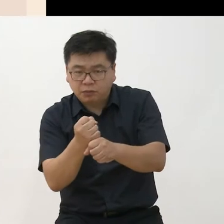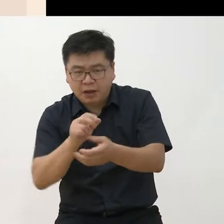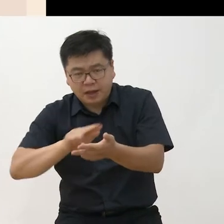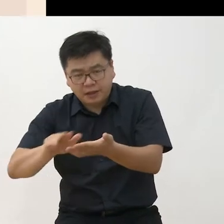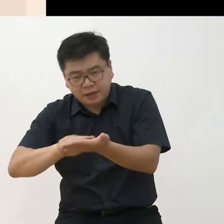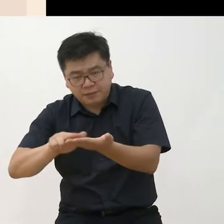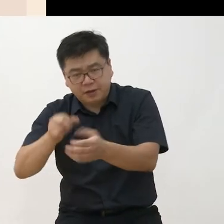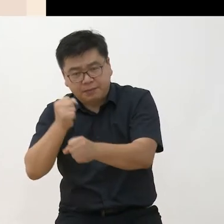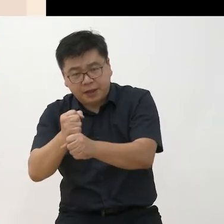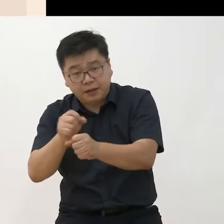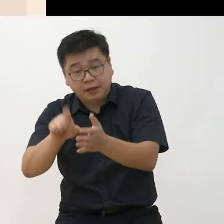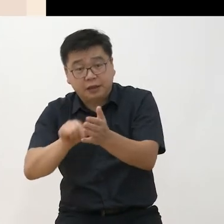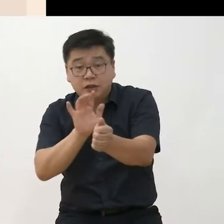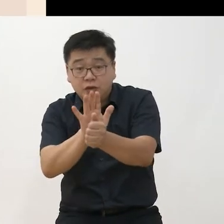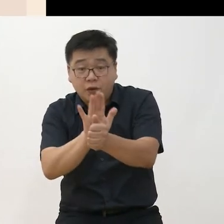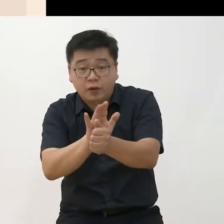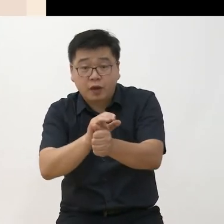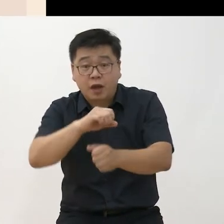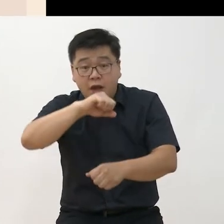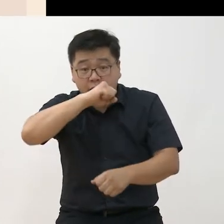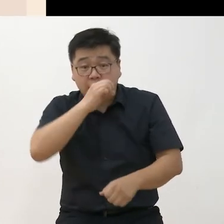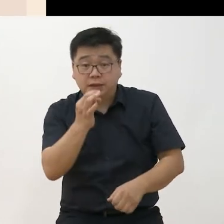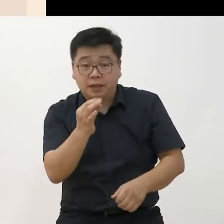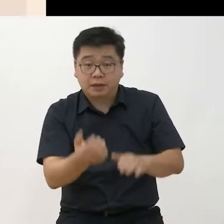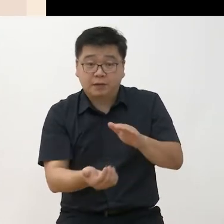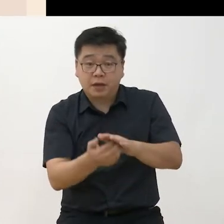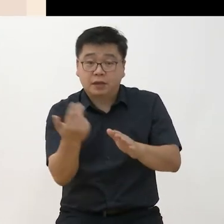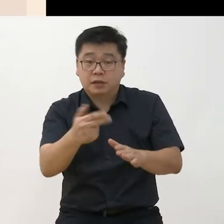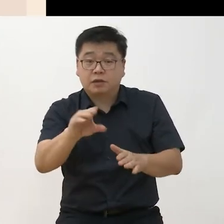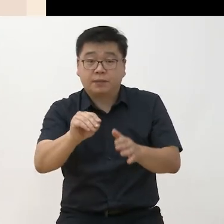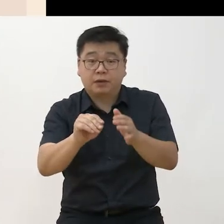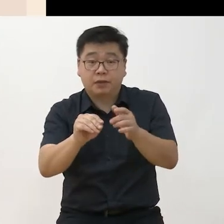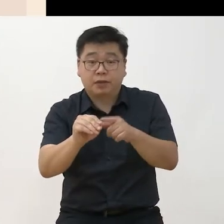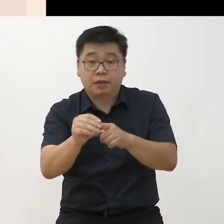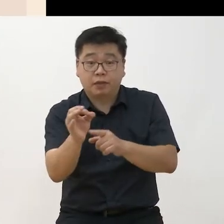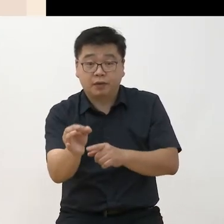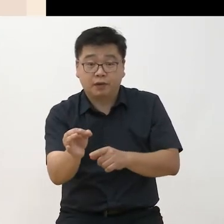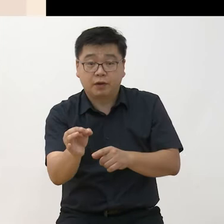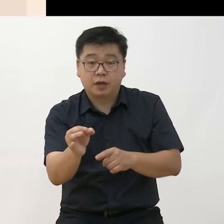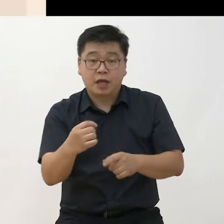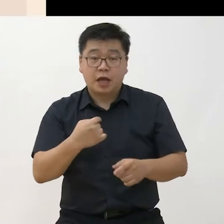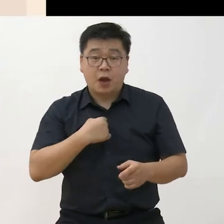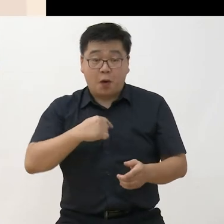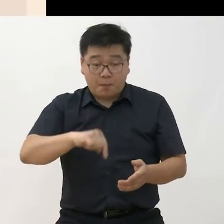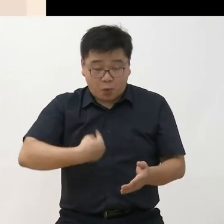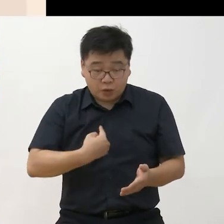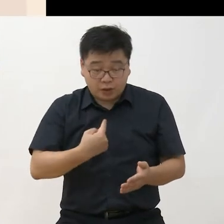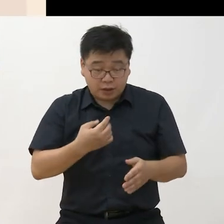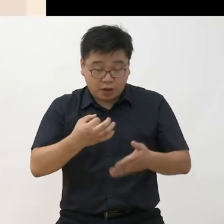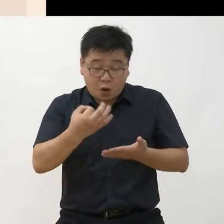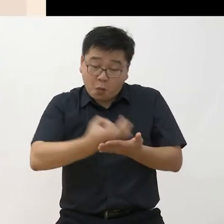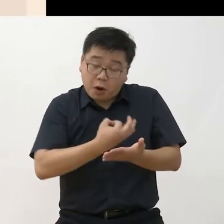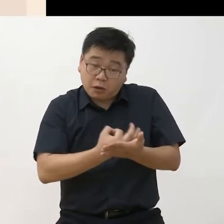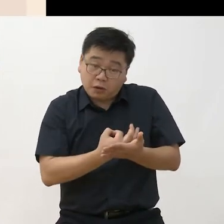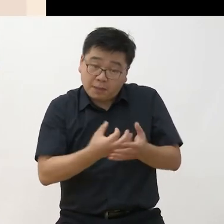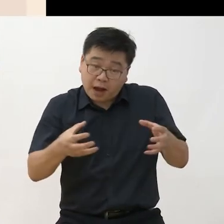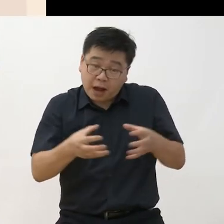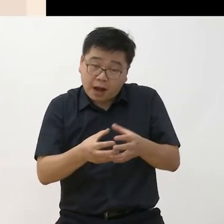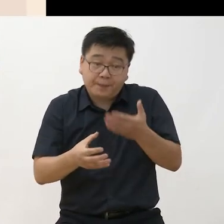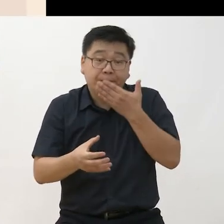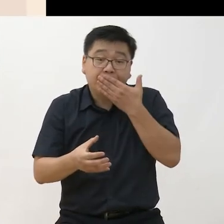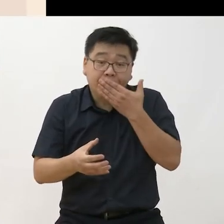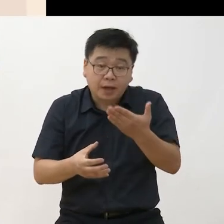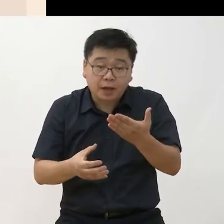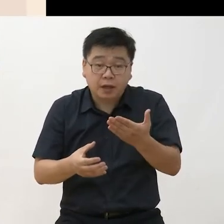발간하는 지원인데요. 지원 예산은 7천만 원입니다. 역시 지원 신청자 본인 사례비 편성 가능하고 그리고